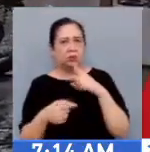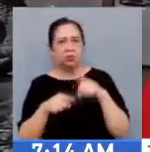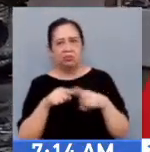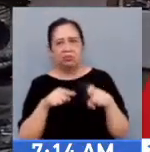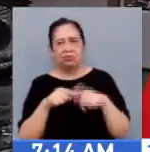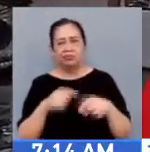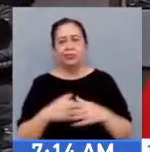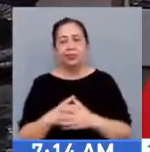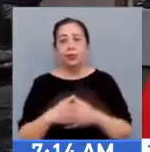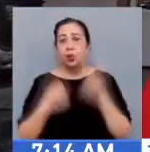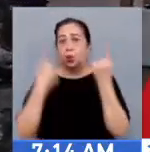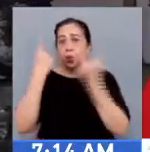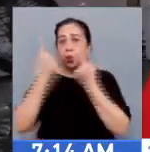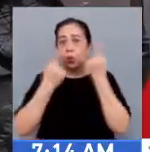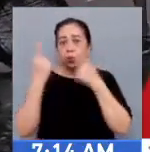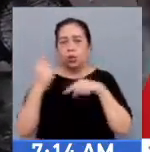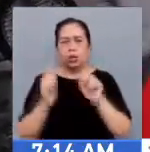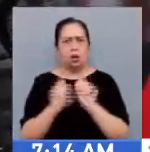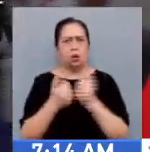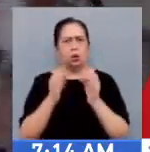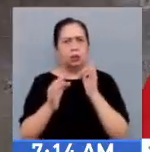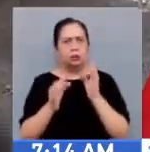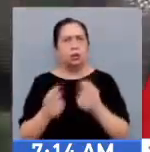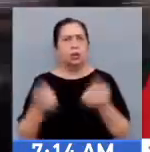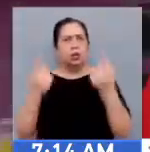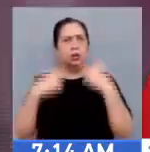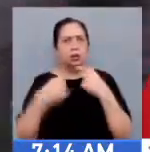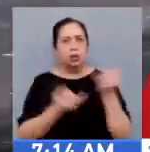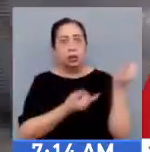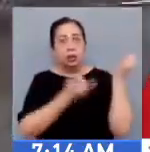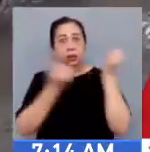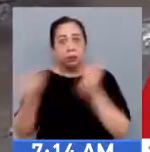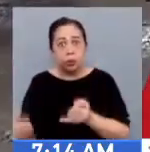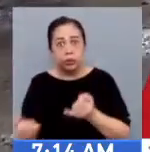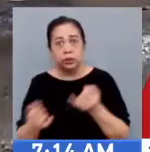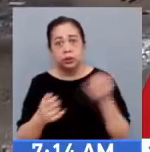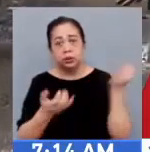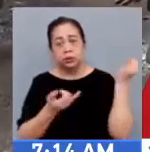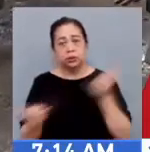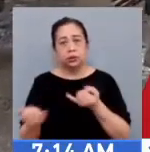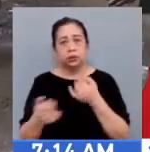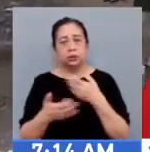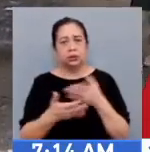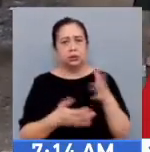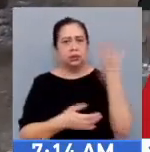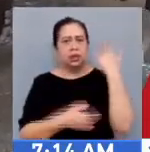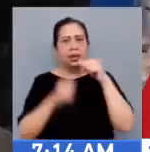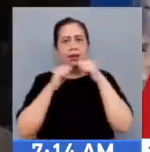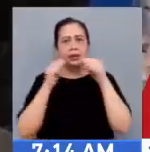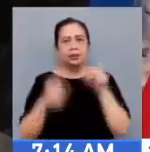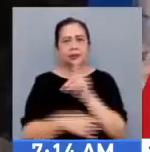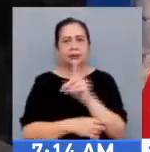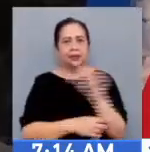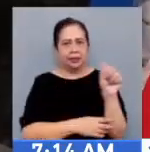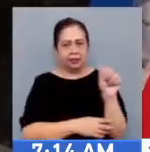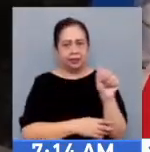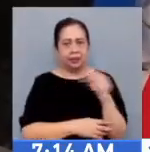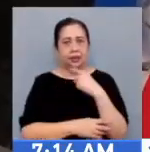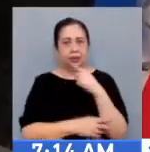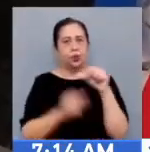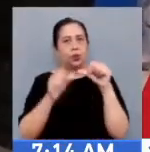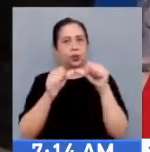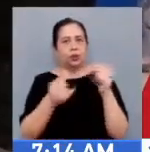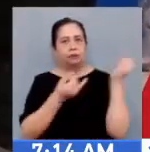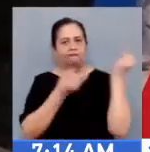Pangamba nila, paano pa kapag dumating ang mga imported na isda? Nito kasing nakaraang buwan, inanunsyo ng Department of Agriculture na tuloy ang fish importation